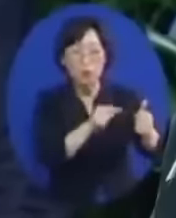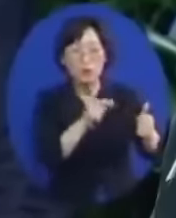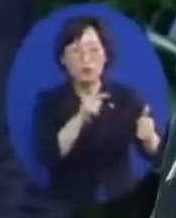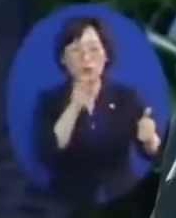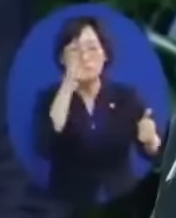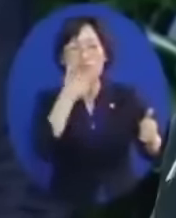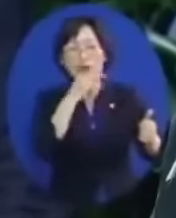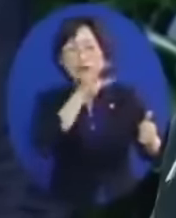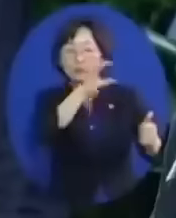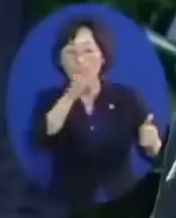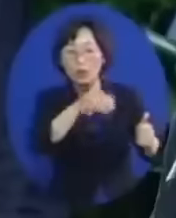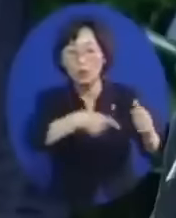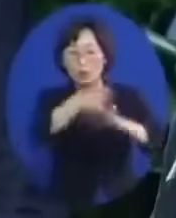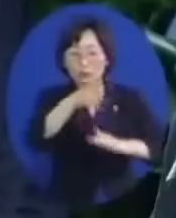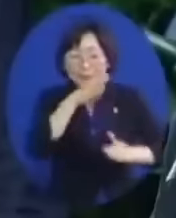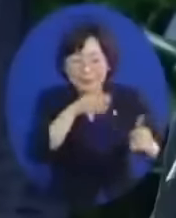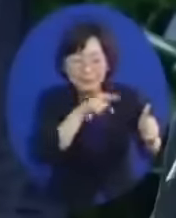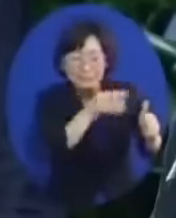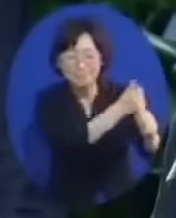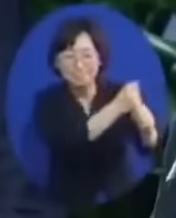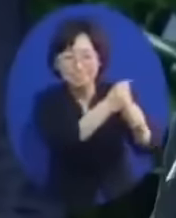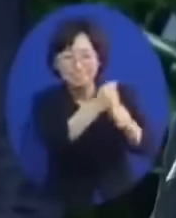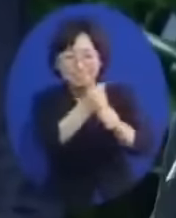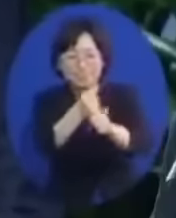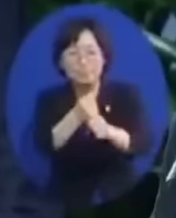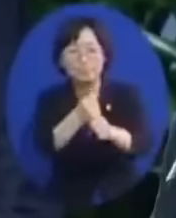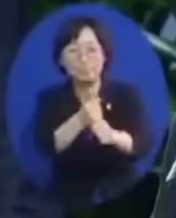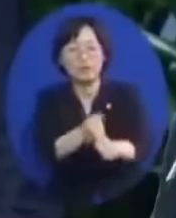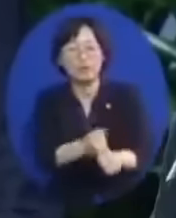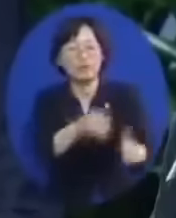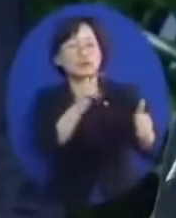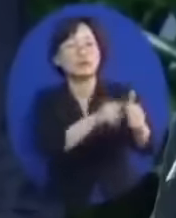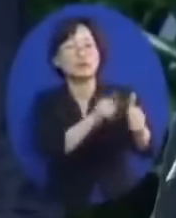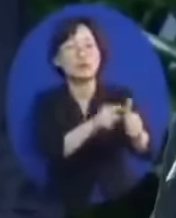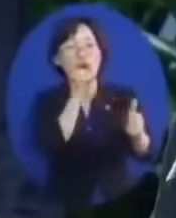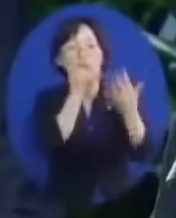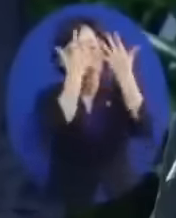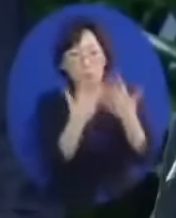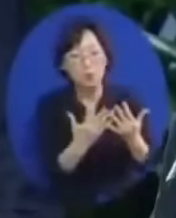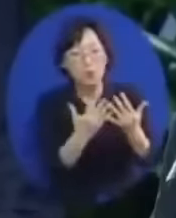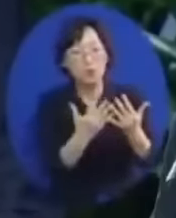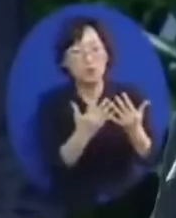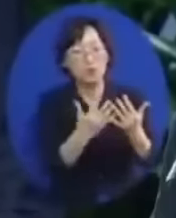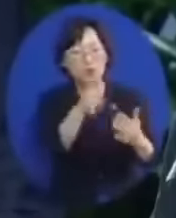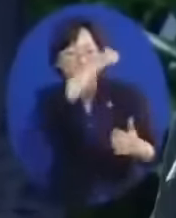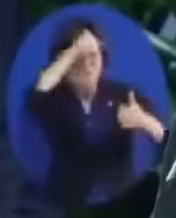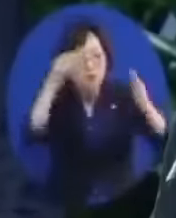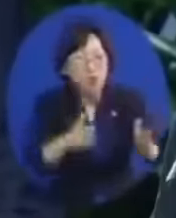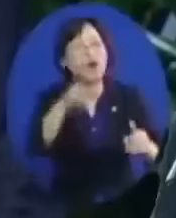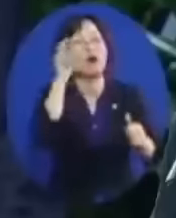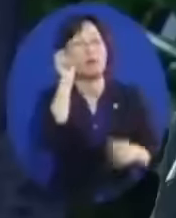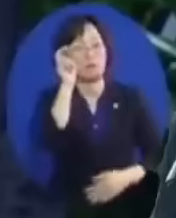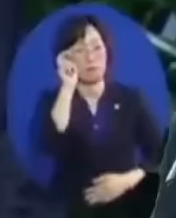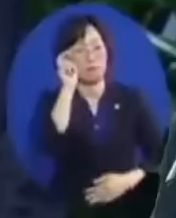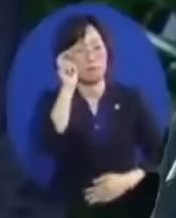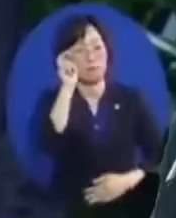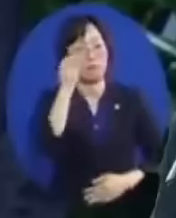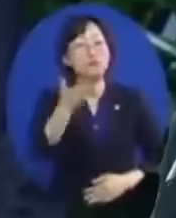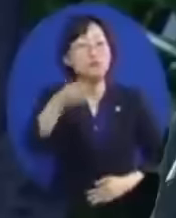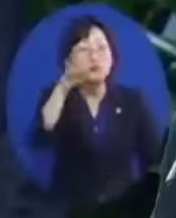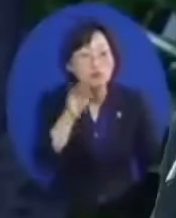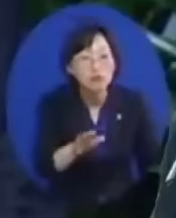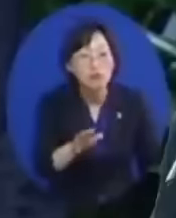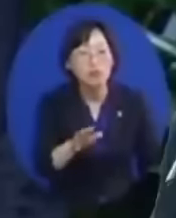알고 성당으로 끌고 왔습니다. 이제 이 사람은 감옥에 들어가면 종신토록 감옥에 있어야 되는 것입니다.